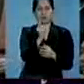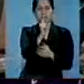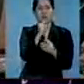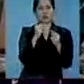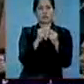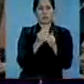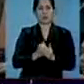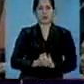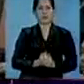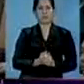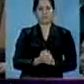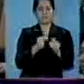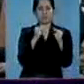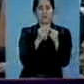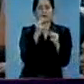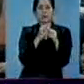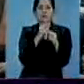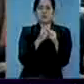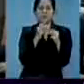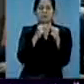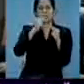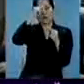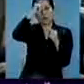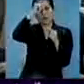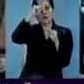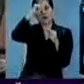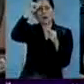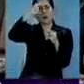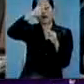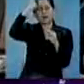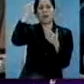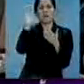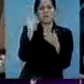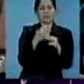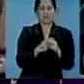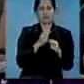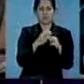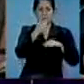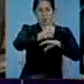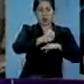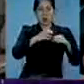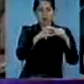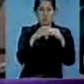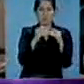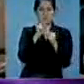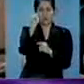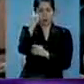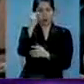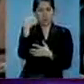ตอบิโดไปทำซ้ำตามประมวลกฎหมายอาญามาตรา112ตัวการกับตัวทำซ้ำต้องรับโทษเท่